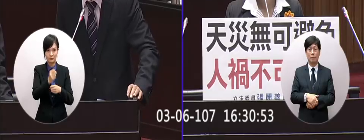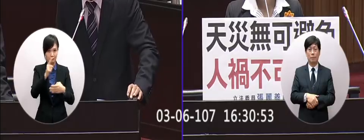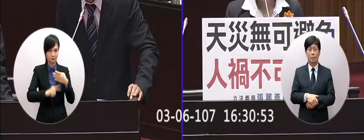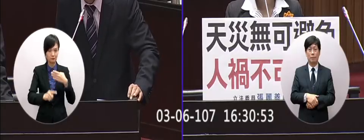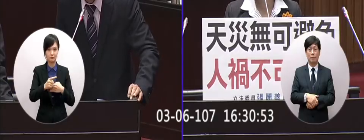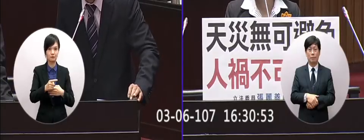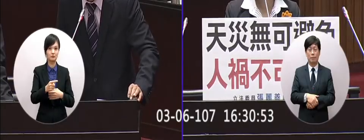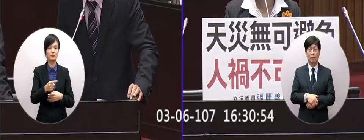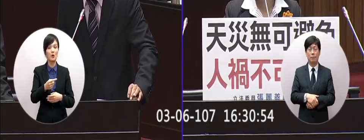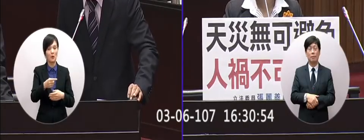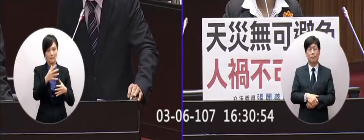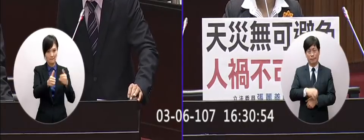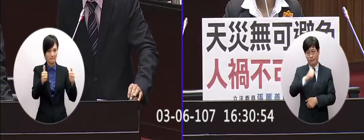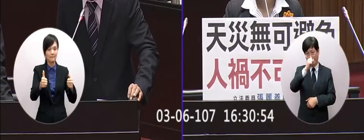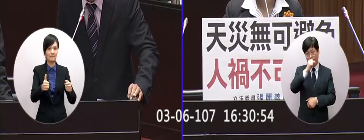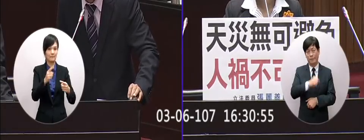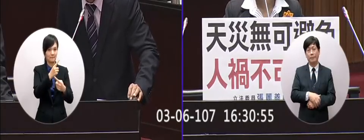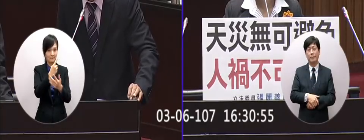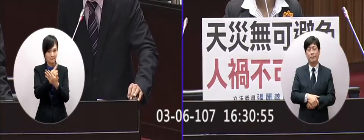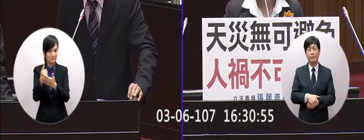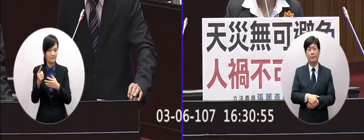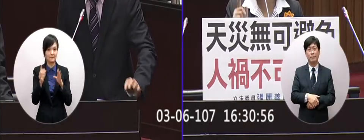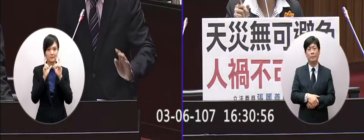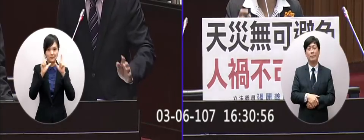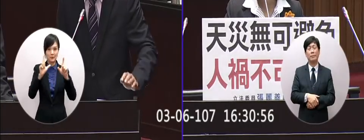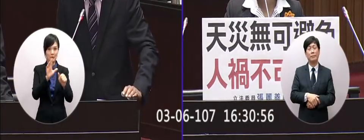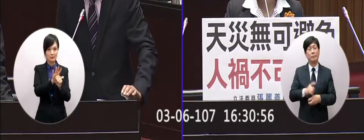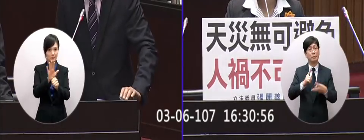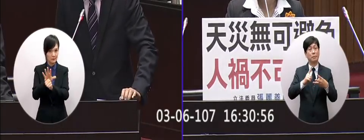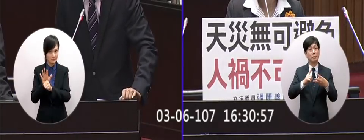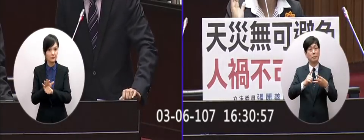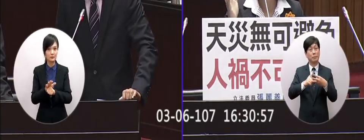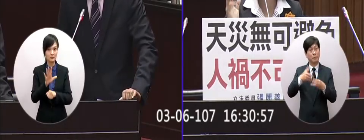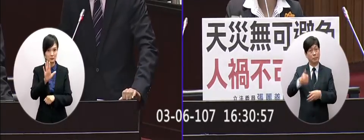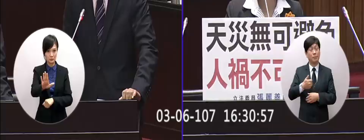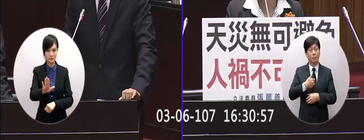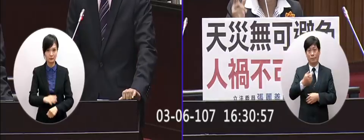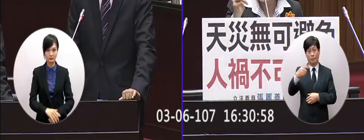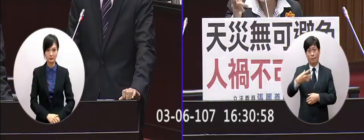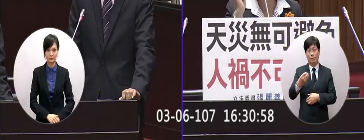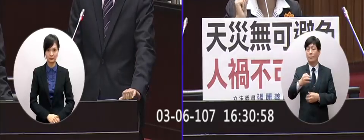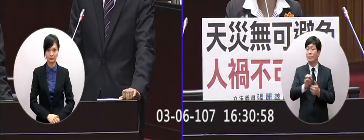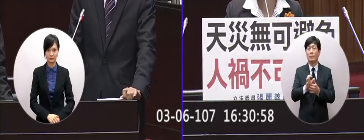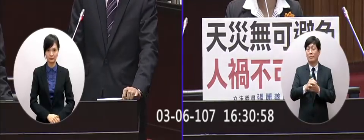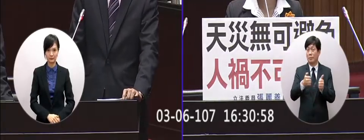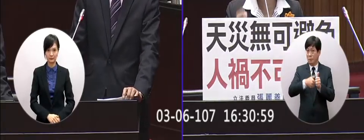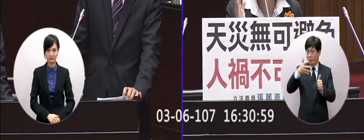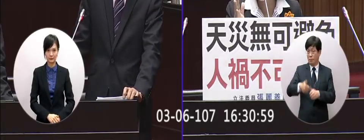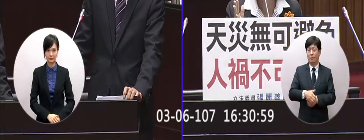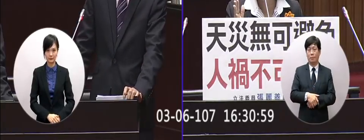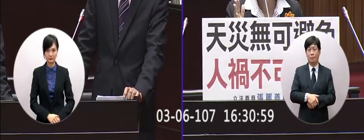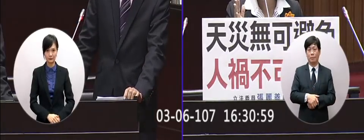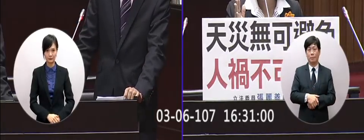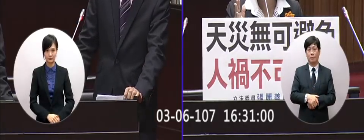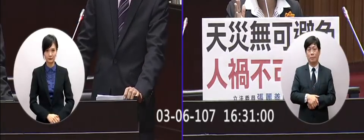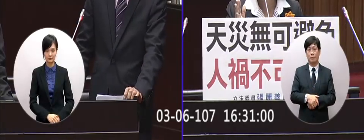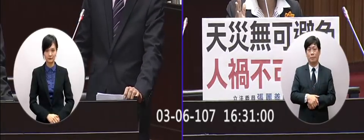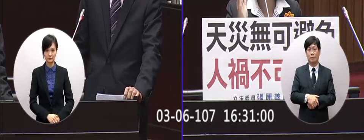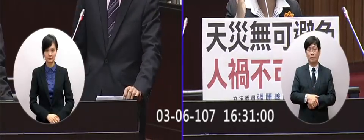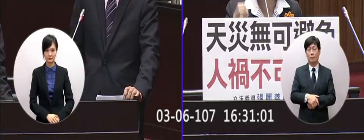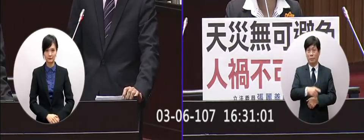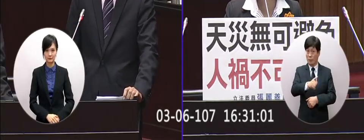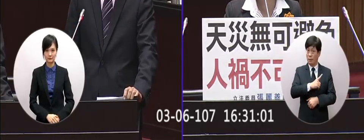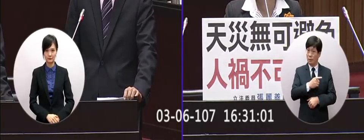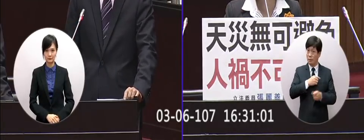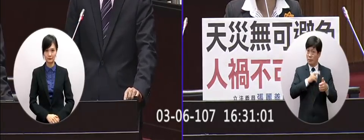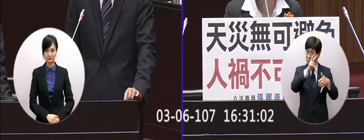做回疏散，这是连续休三天的问题。 主委，主委没有来，好，没关系。副主委，你